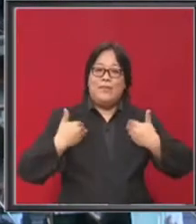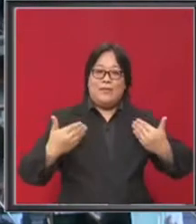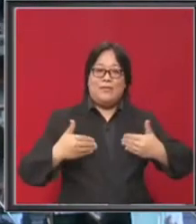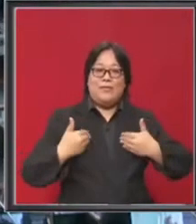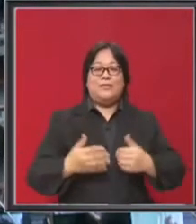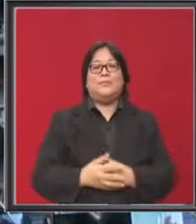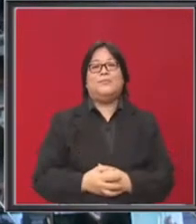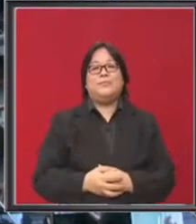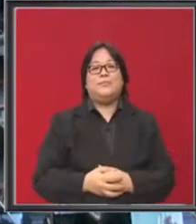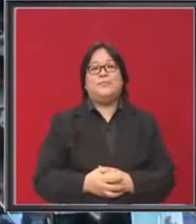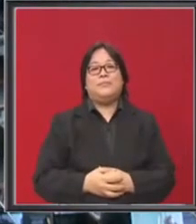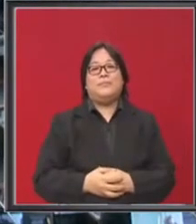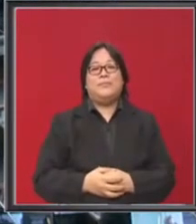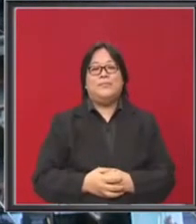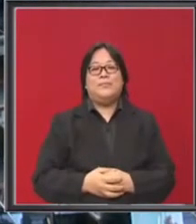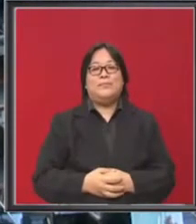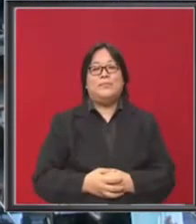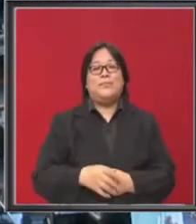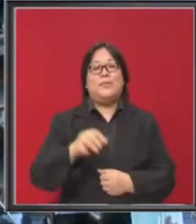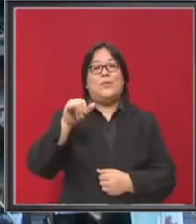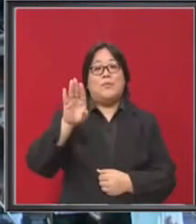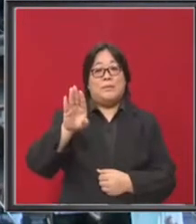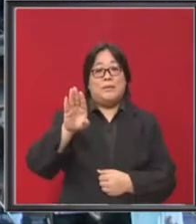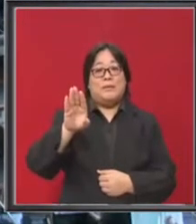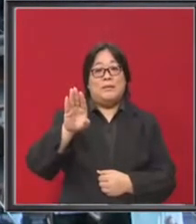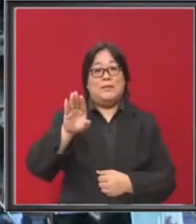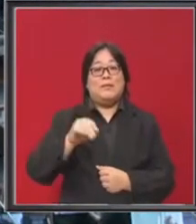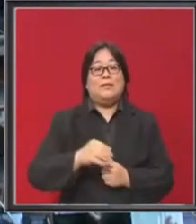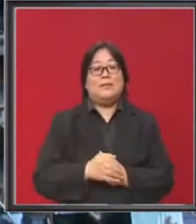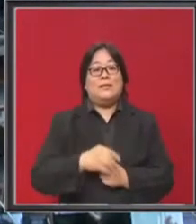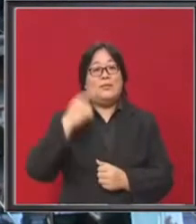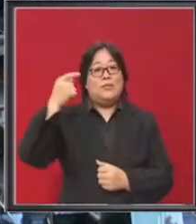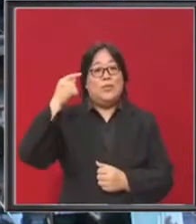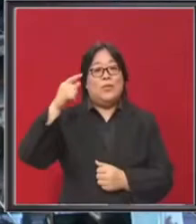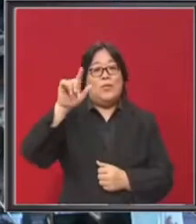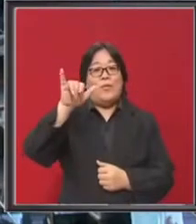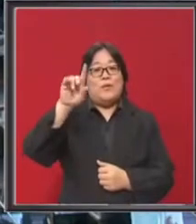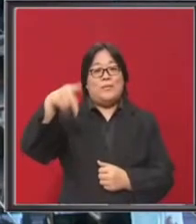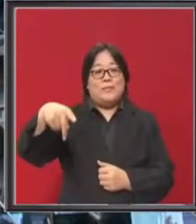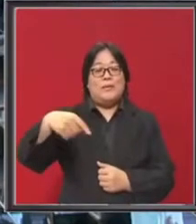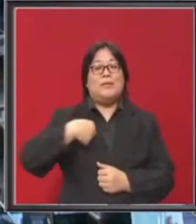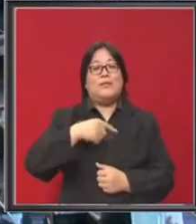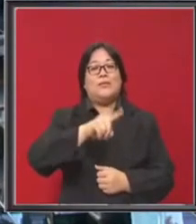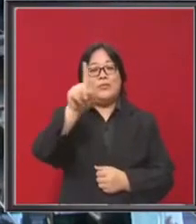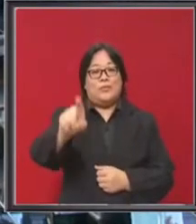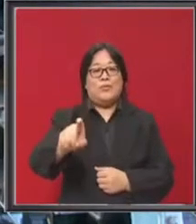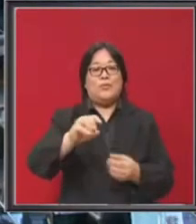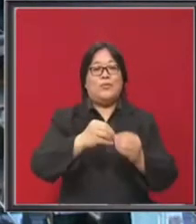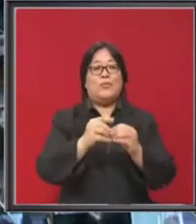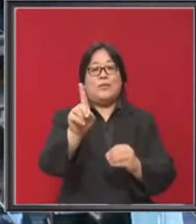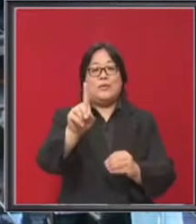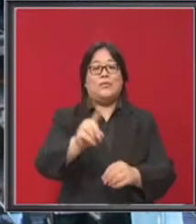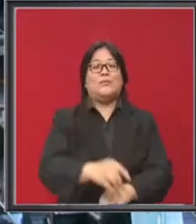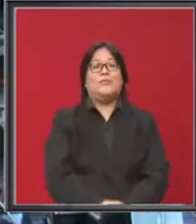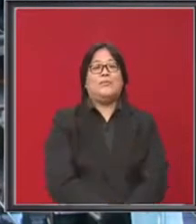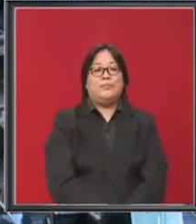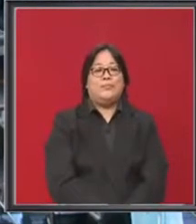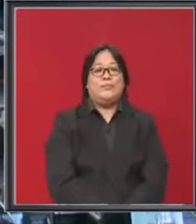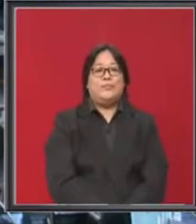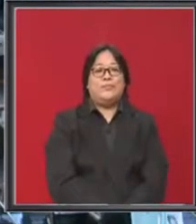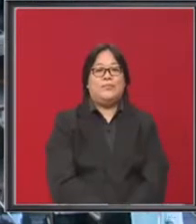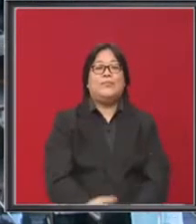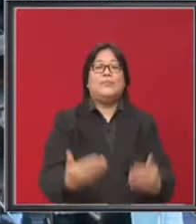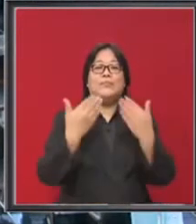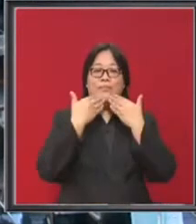sejahtera yang berlamat Tuhan yang dipertuan saya Kemukakan soalnya nomor satu